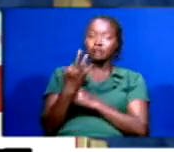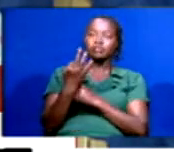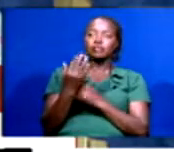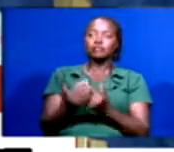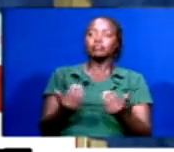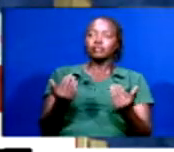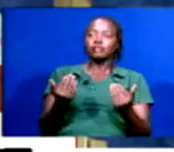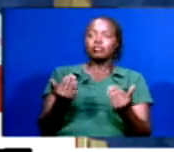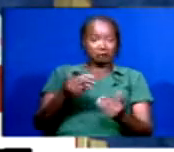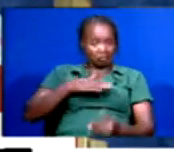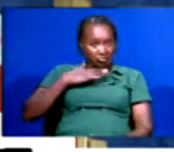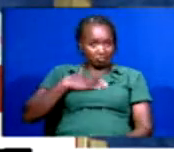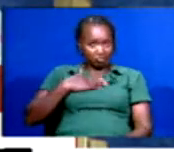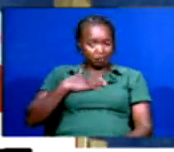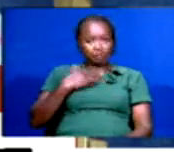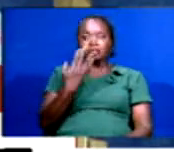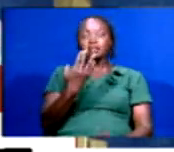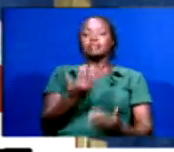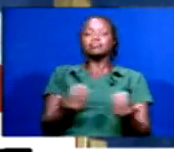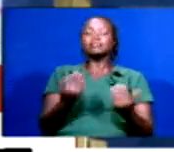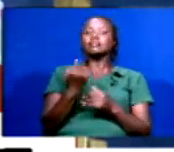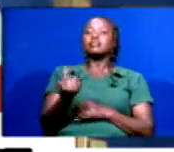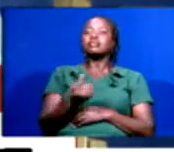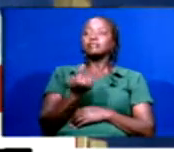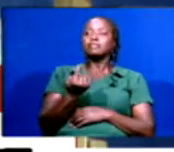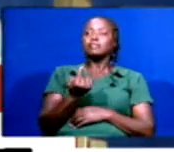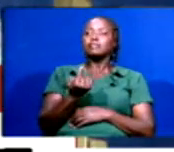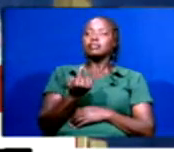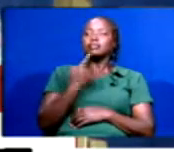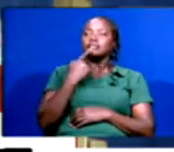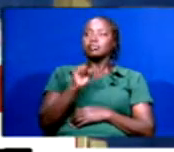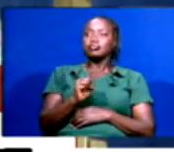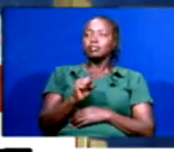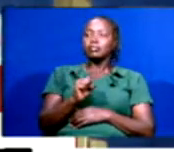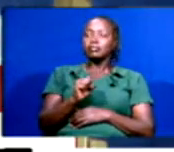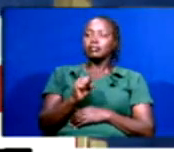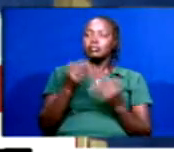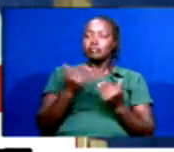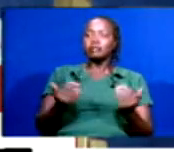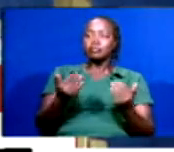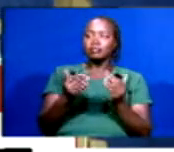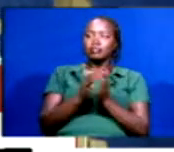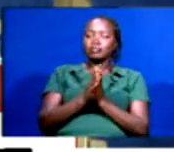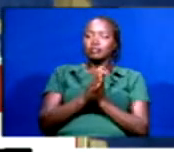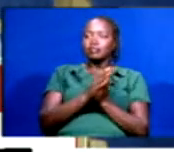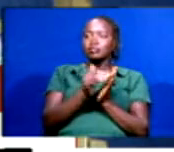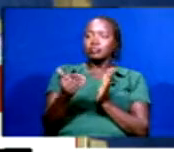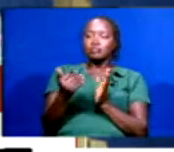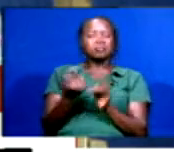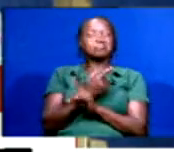na wangu wenyewe ni watoto 4. Sasa kwangu watoto pamoja na wengine sina